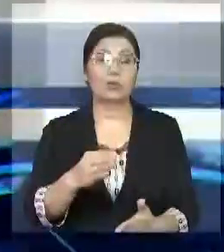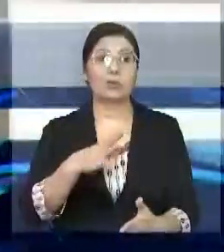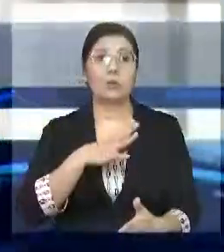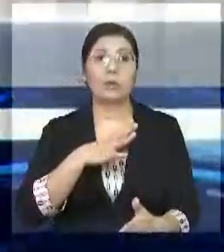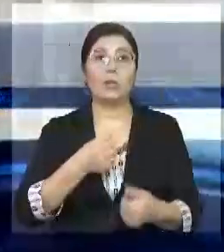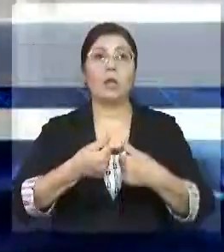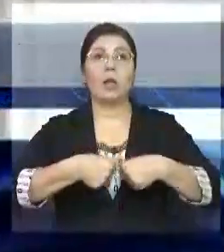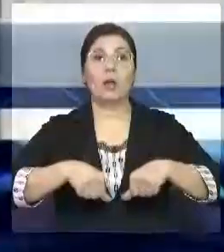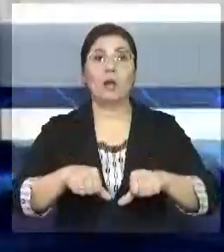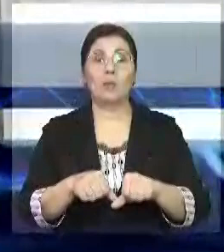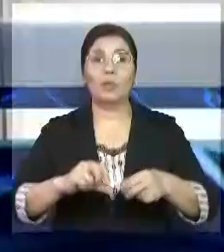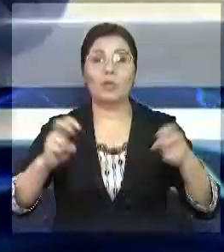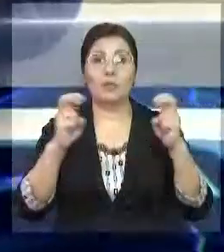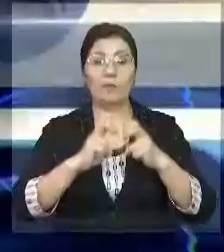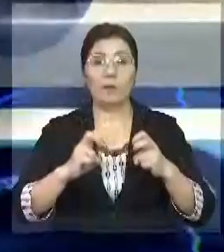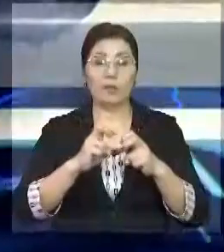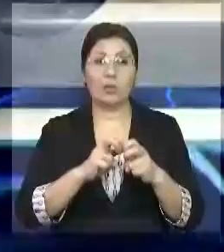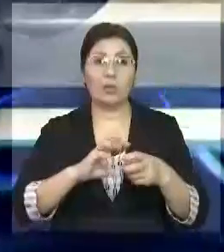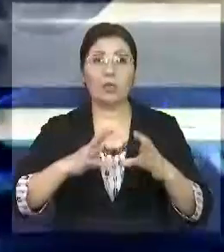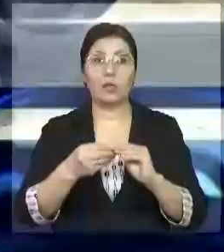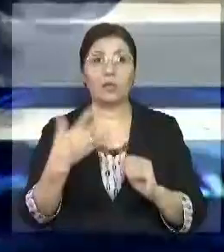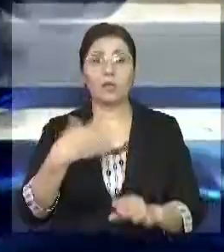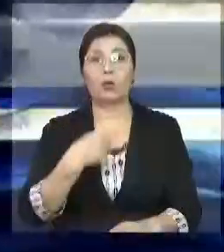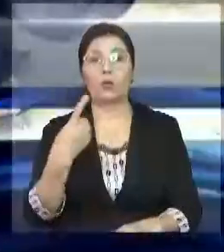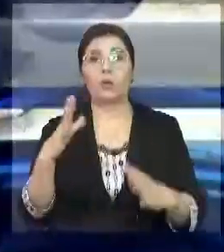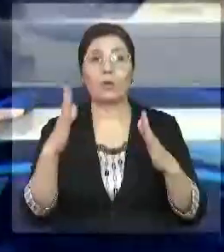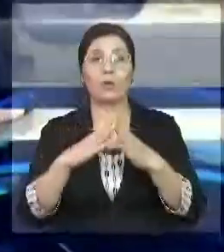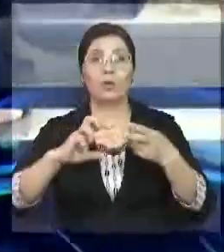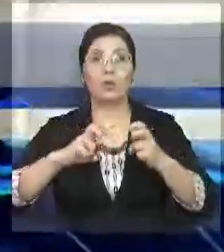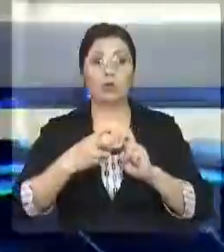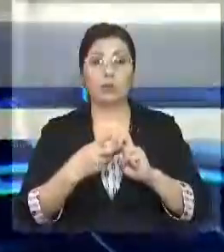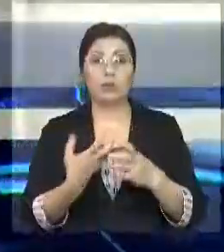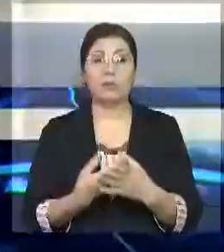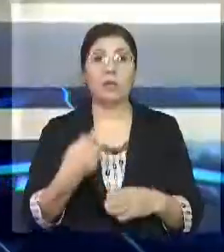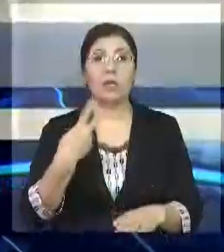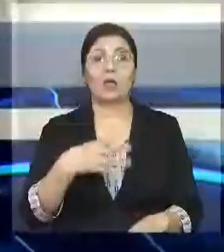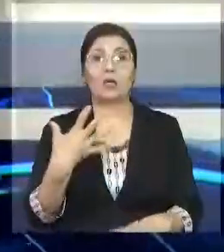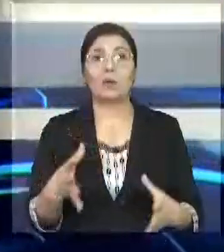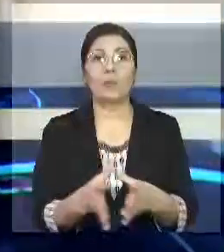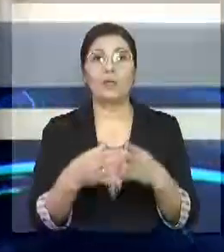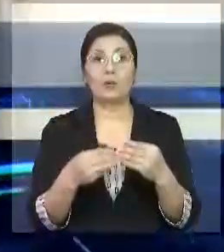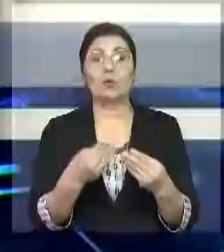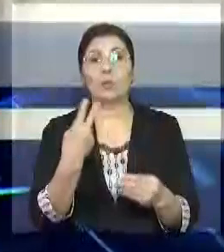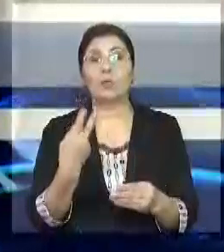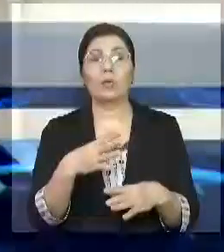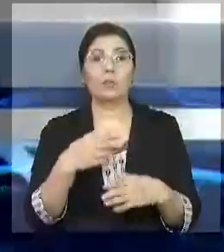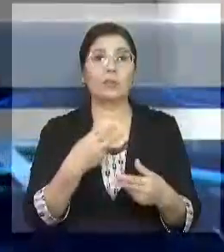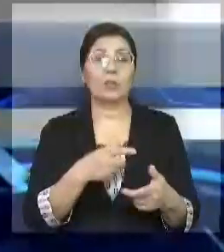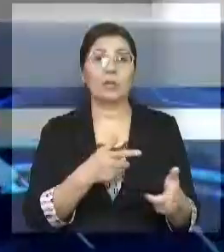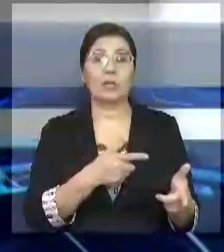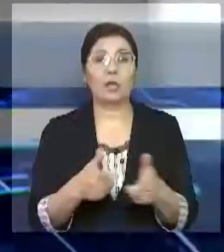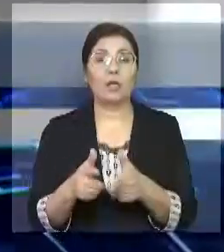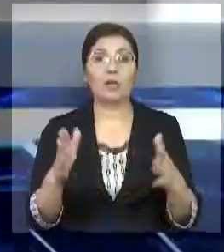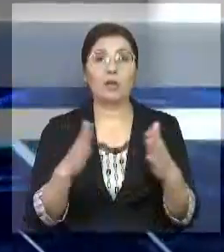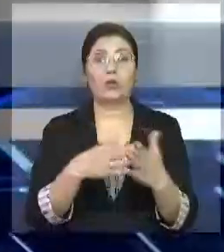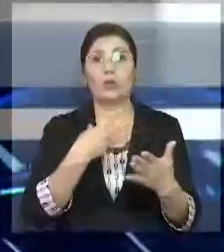Комиссияның техникалық бақылау нәтижесінде 51 үй тұруға жарамсыз деп танылды. Соның ішінде 25 отбасы екінші нарықтағы дайын үйді алуға